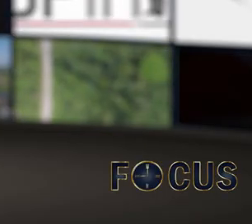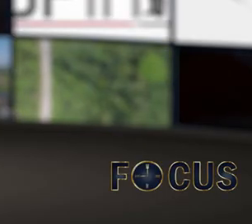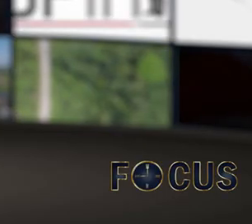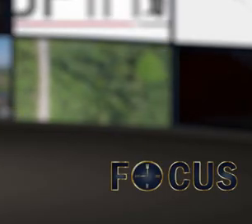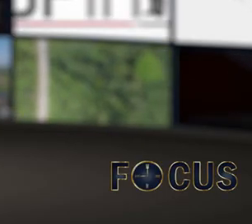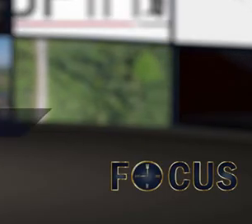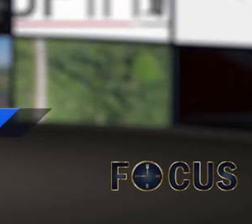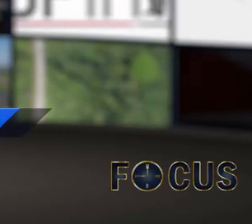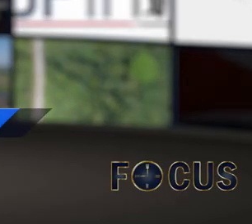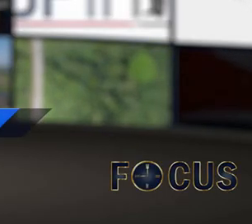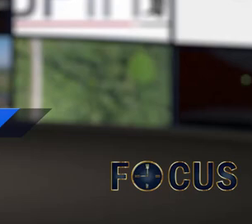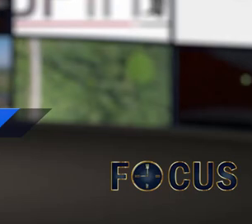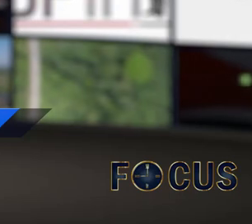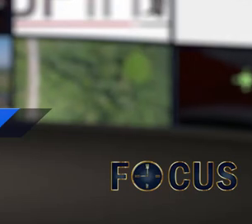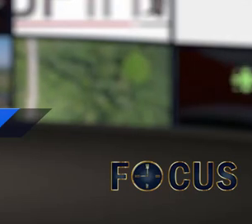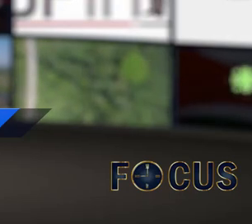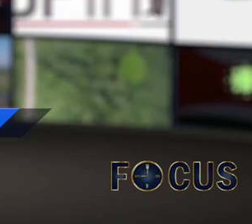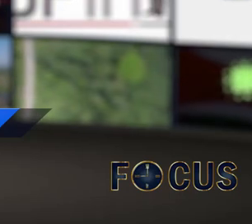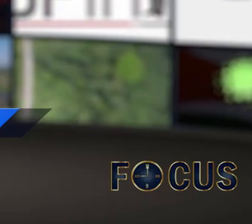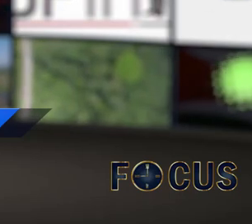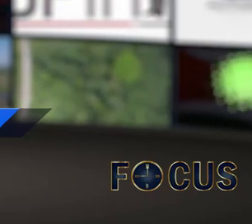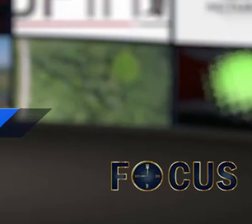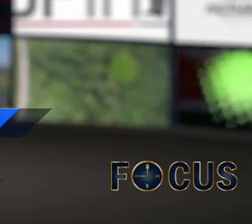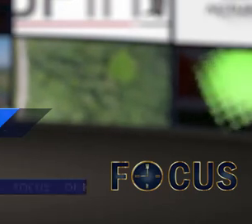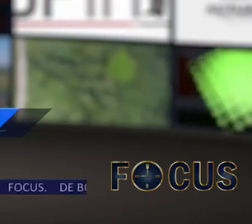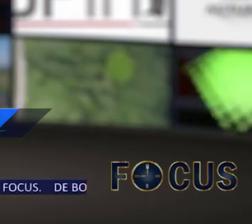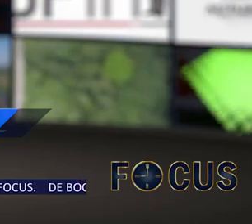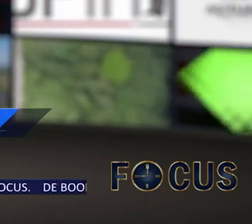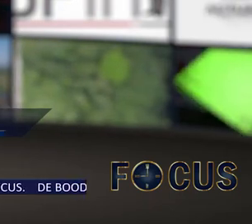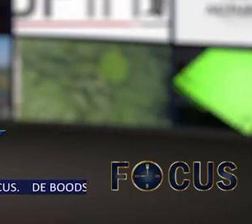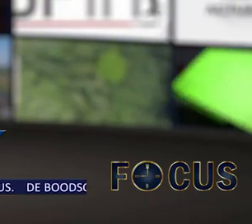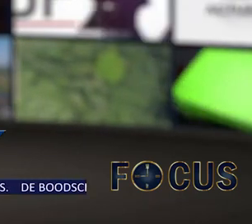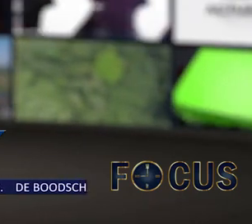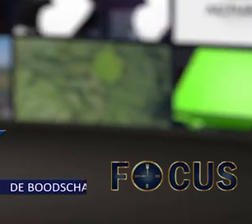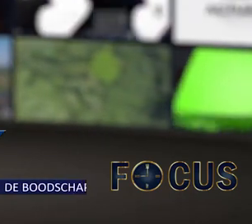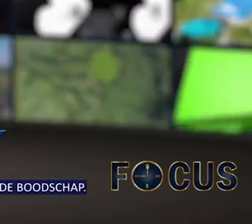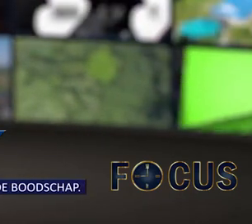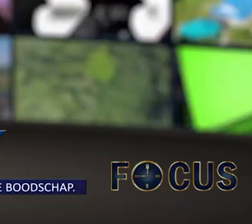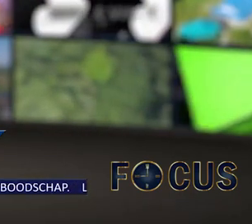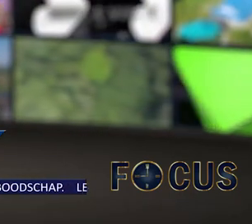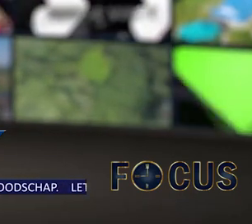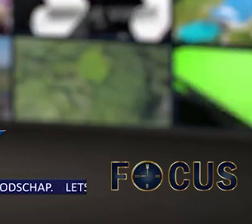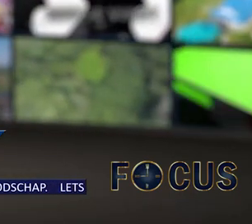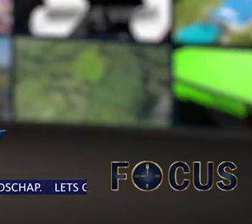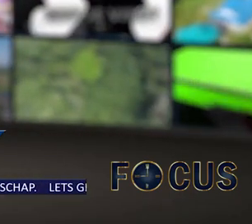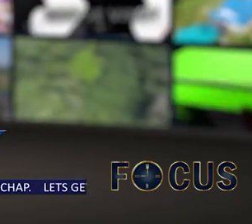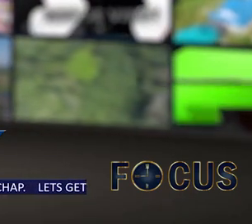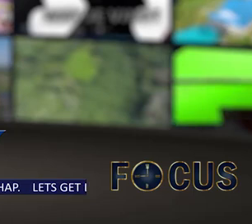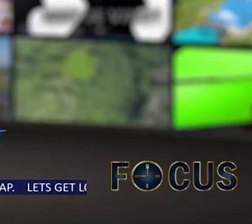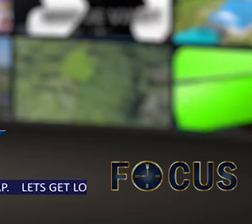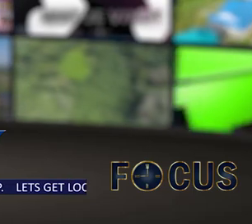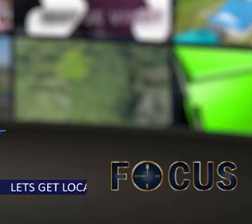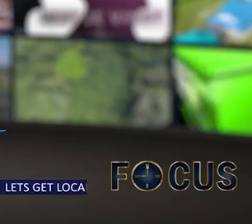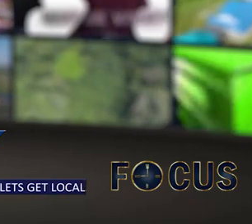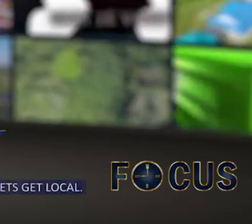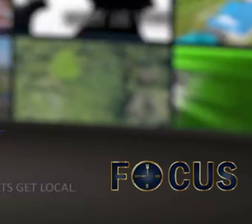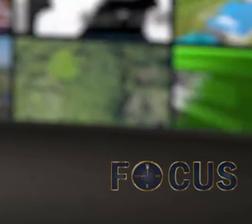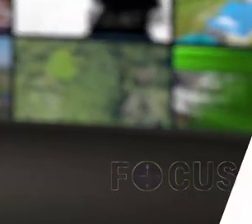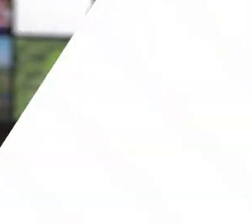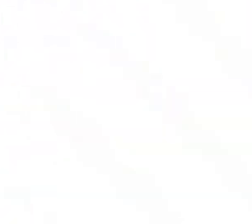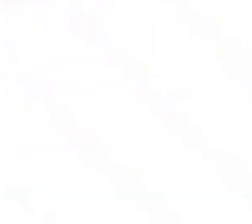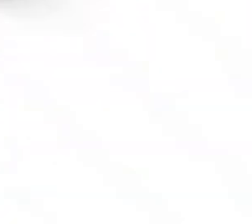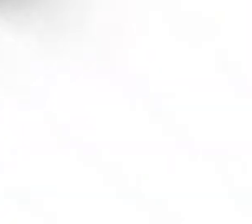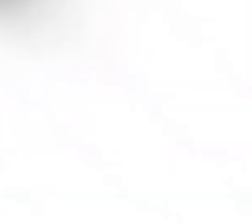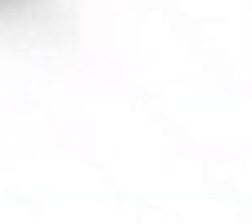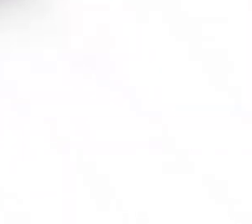Kijkers, van harte welkom bij deze aflevering van Focus. In dit programma wordt de focus gelegd op de activiteiten die voor de samenleving van belang zijn.